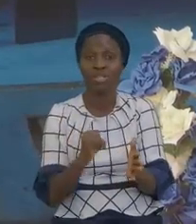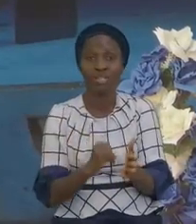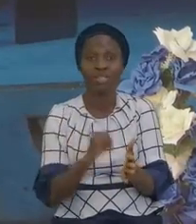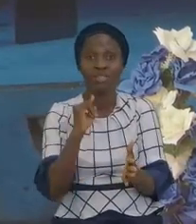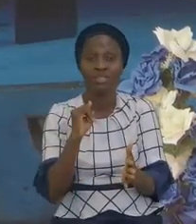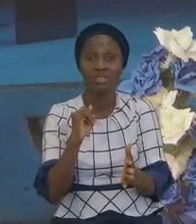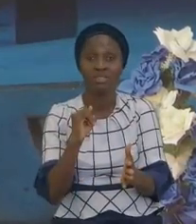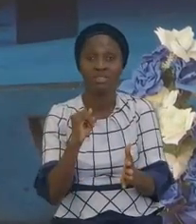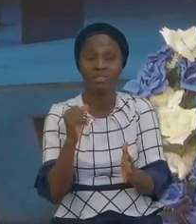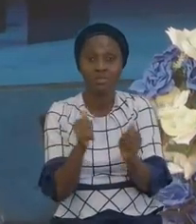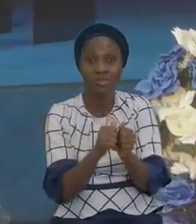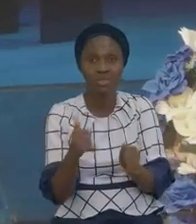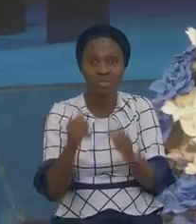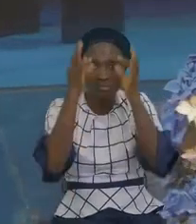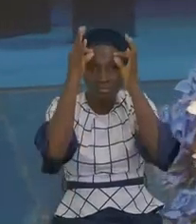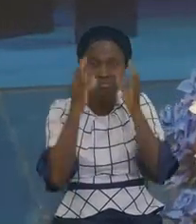Il faut une détermination.